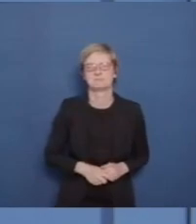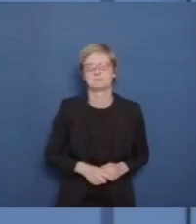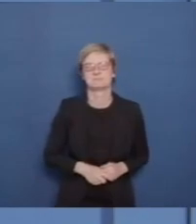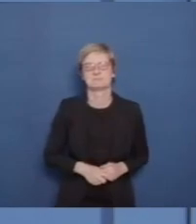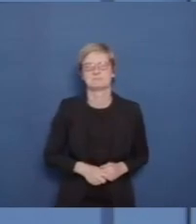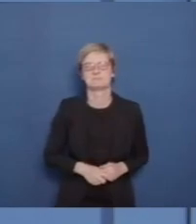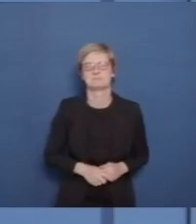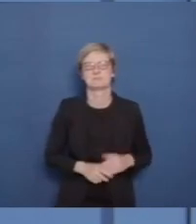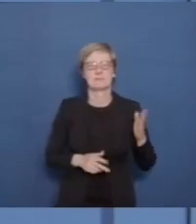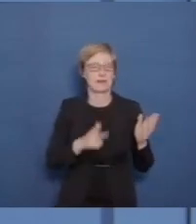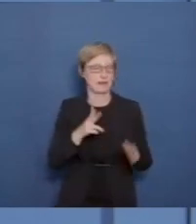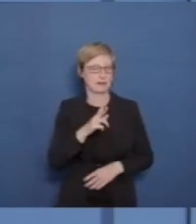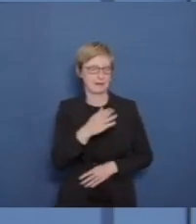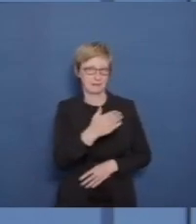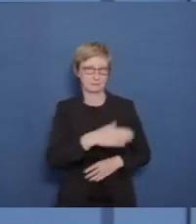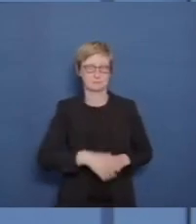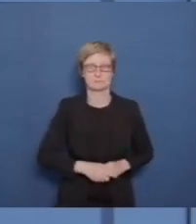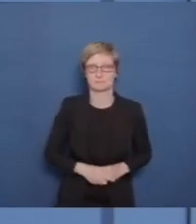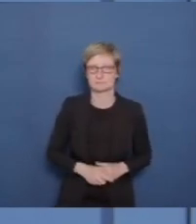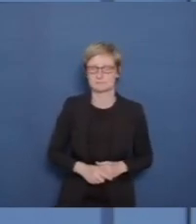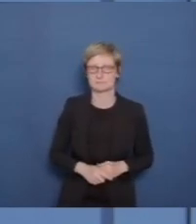Herr Rinke.